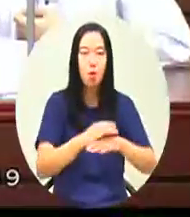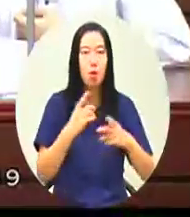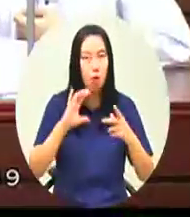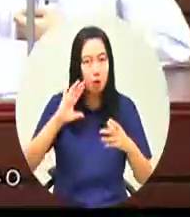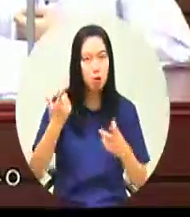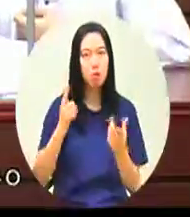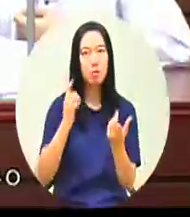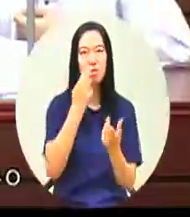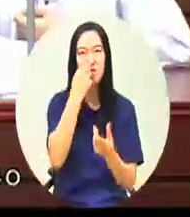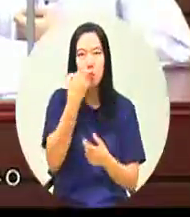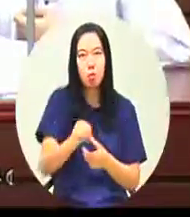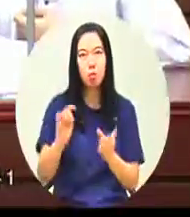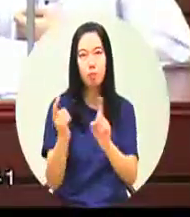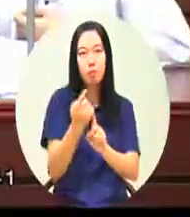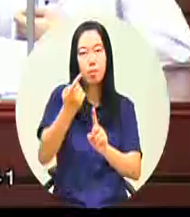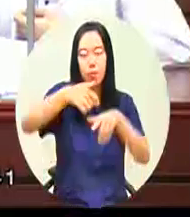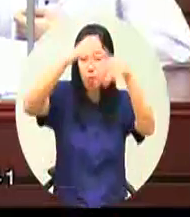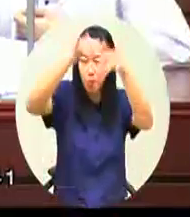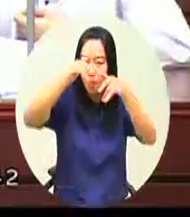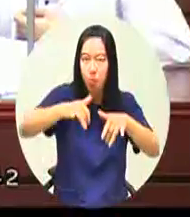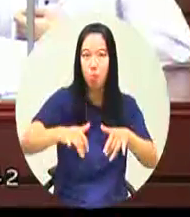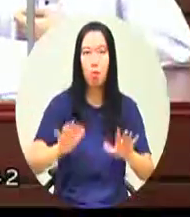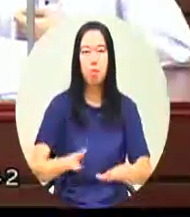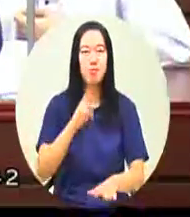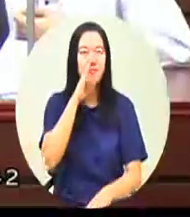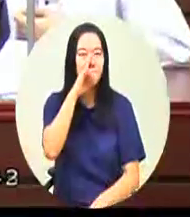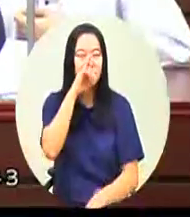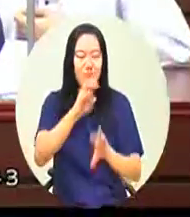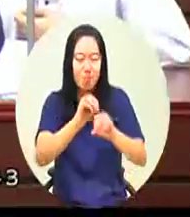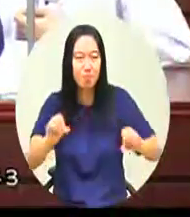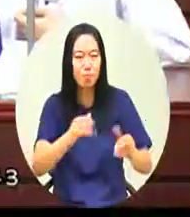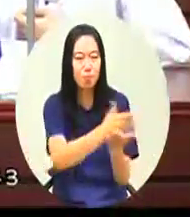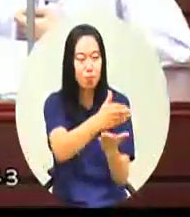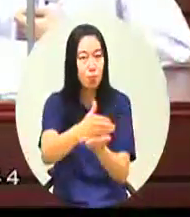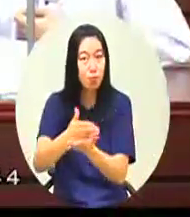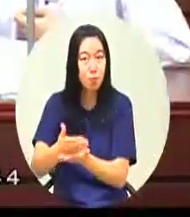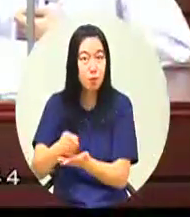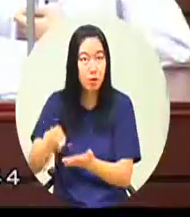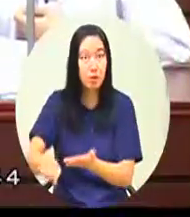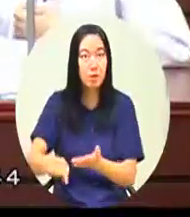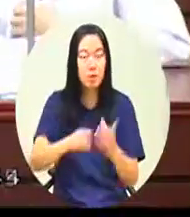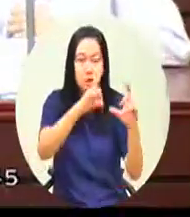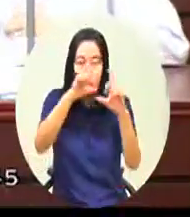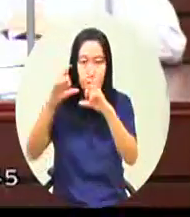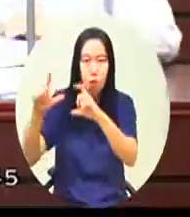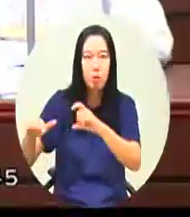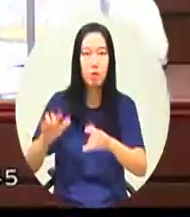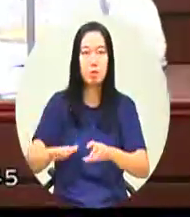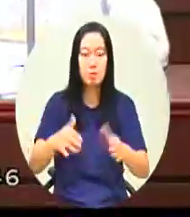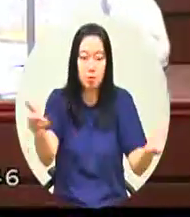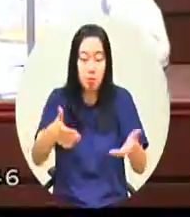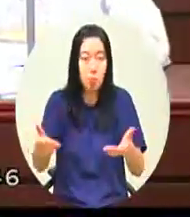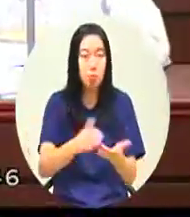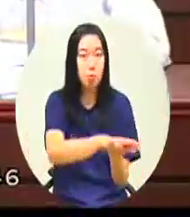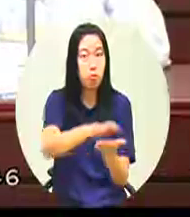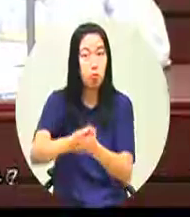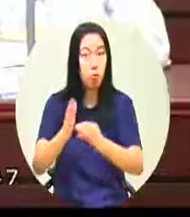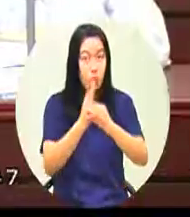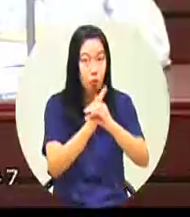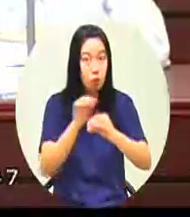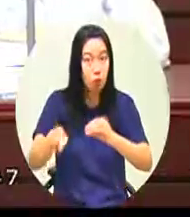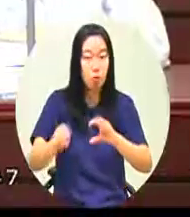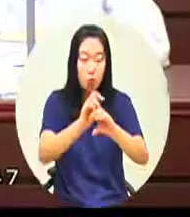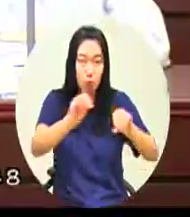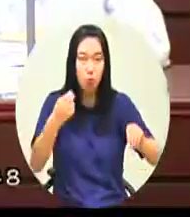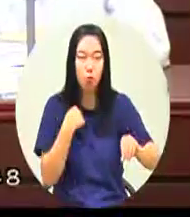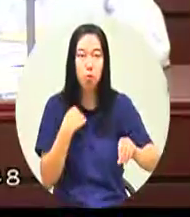下，所以到目前整个清淤工作还没有完成。这个照片都是目前在清淤中的，那些土我们有